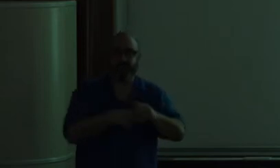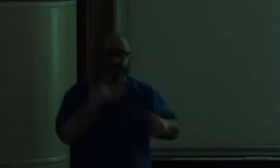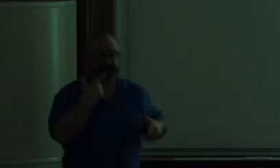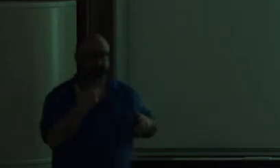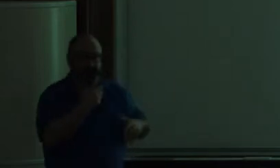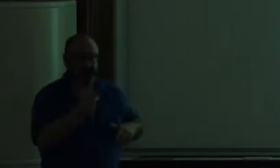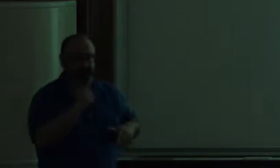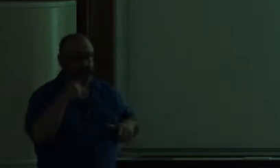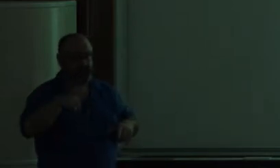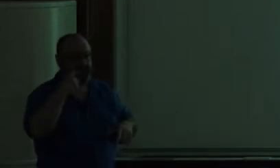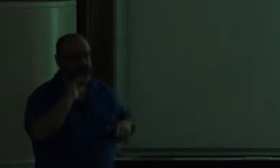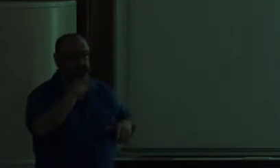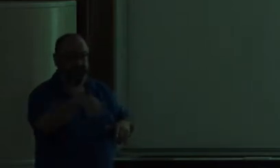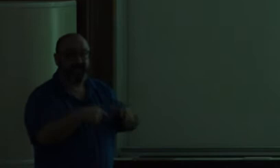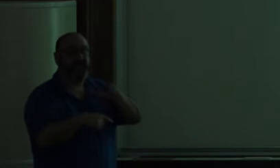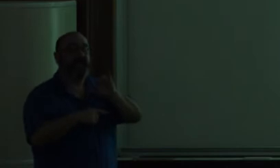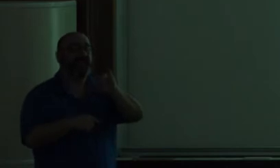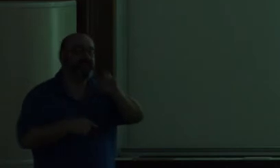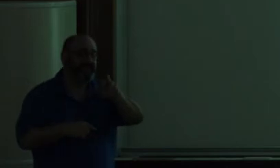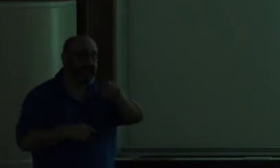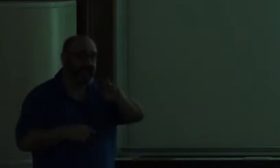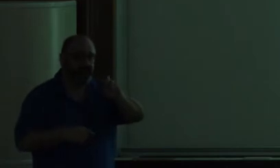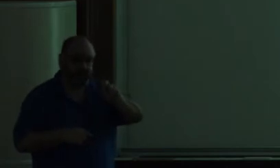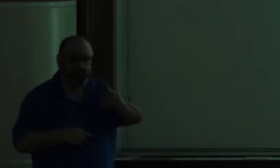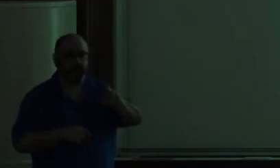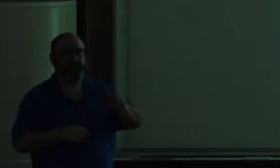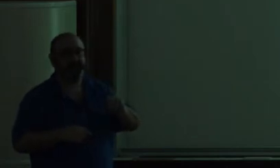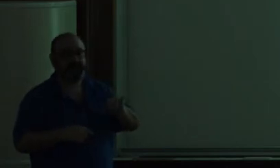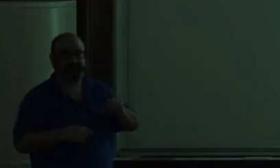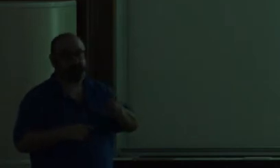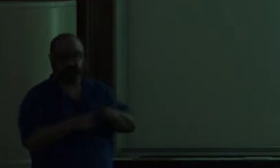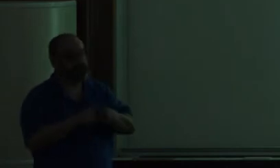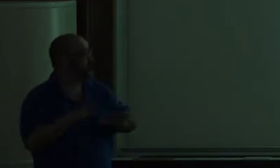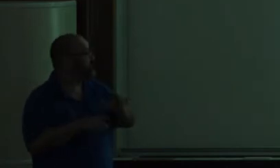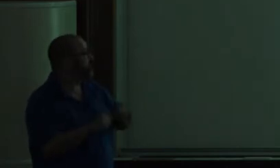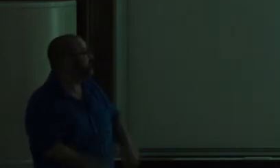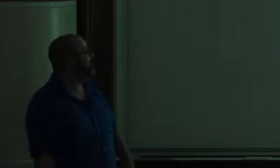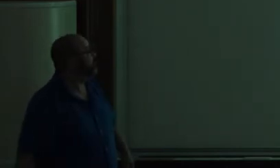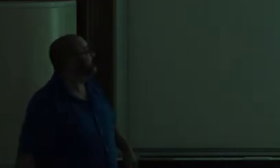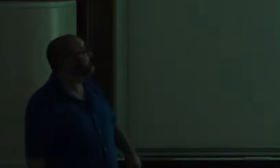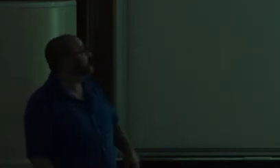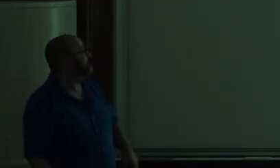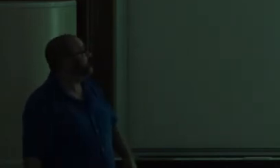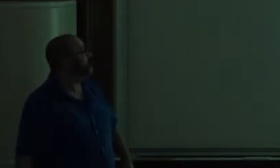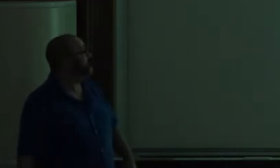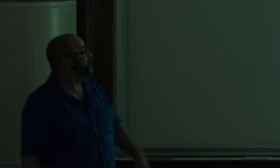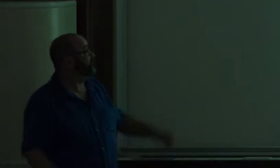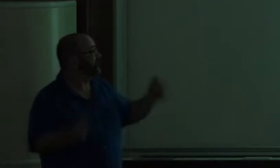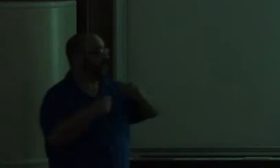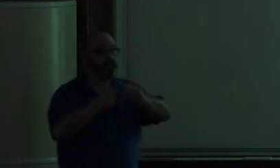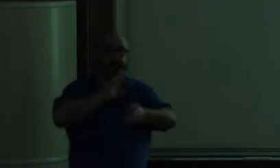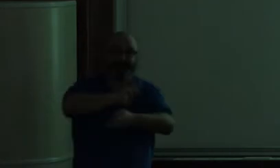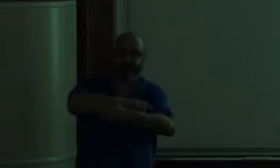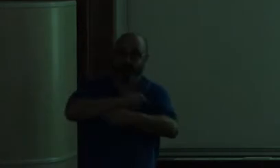grosso modo, pour la presse que vous allez voir, iterator, visitor, bon, c'est à peu près pareil. Et donc, en Python, eh ben, on l'a